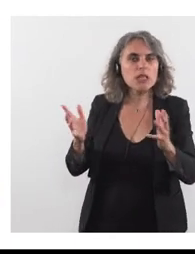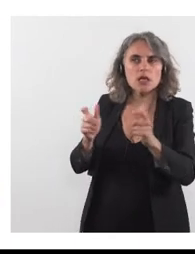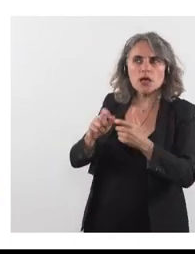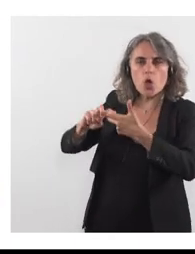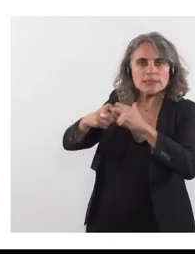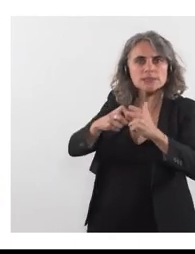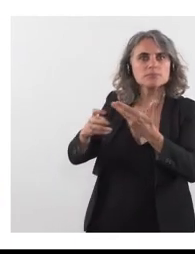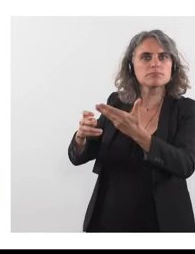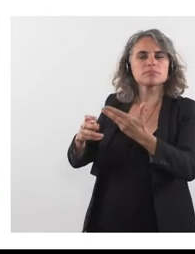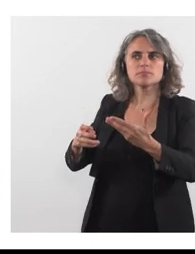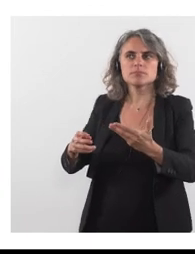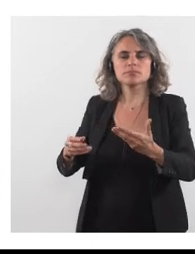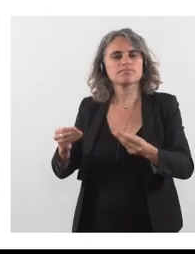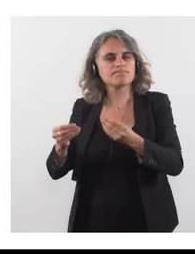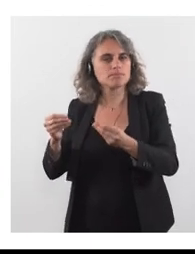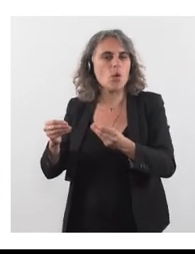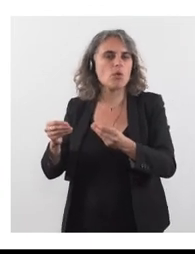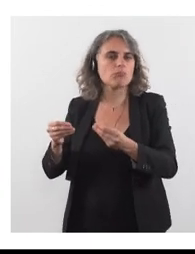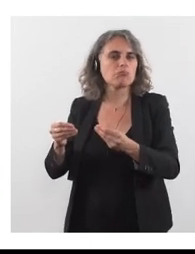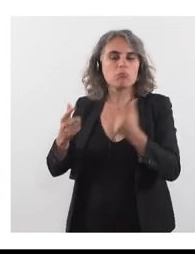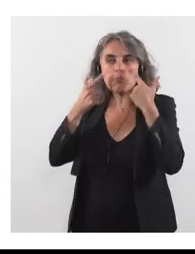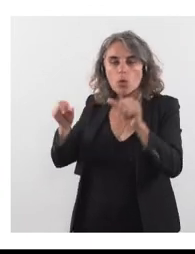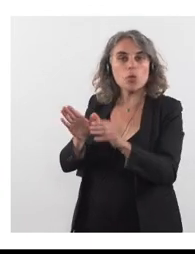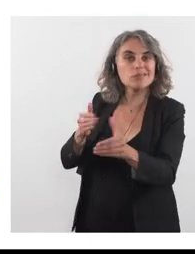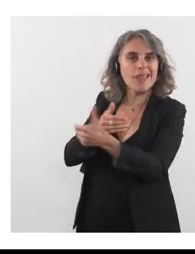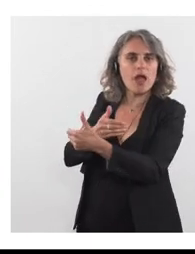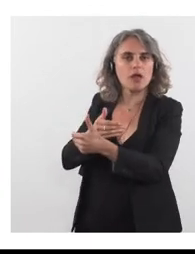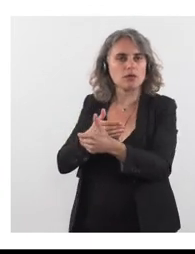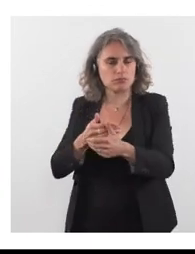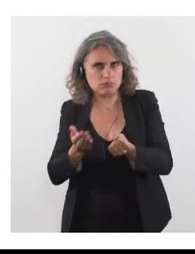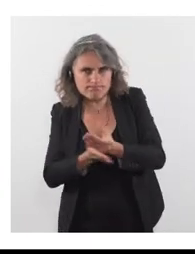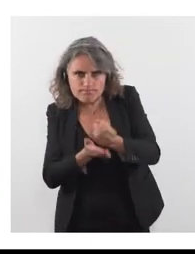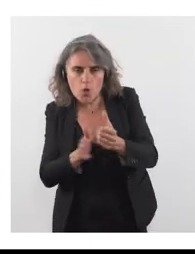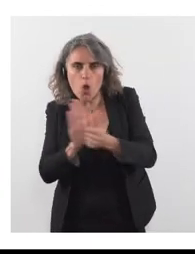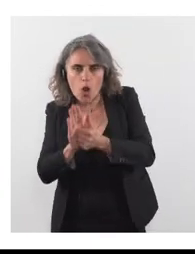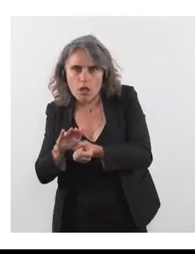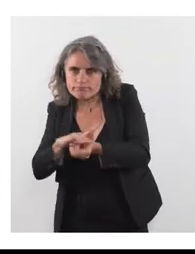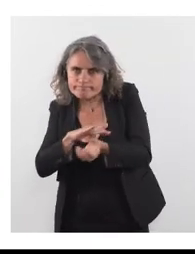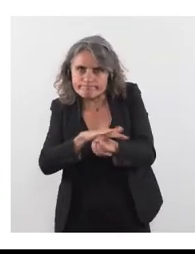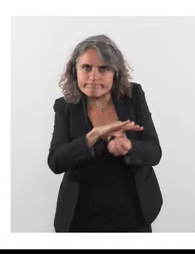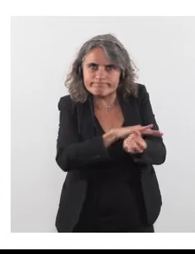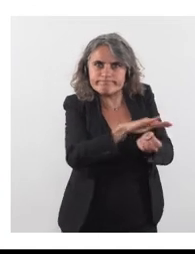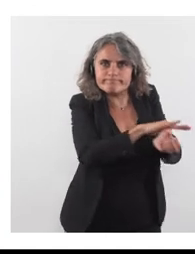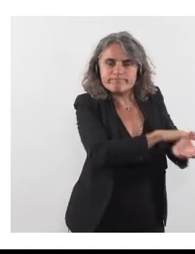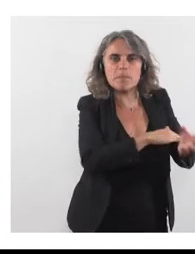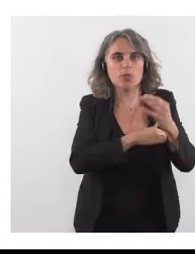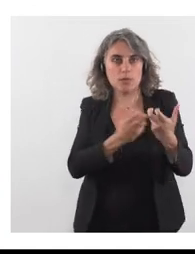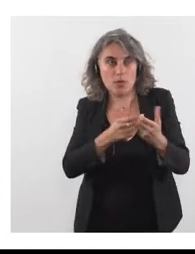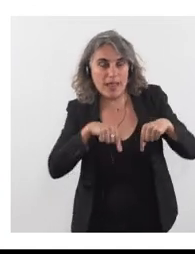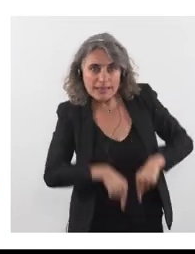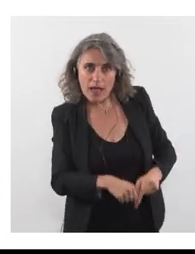le devant de la sellette, mais va pouvoir véritablement partager son expertise, notamment avec